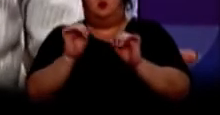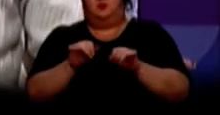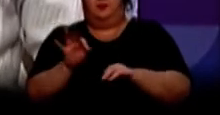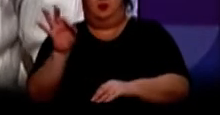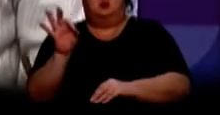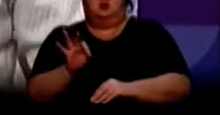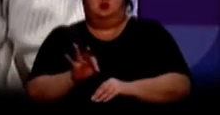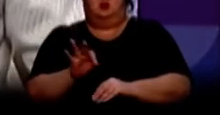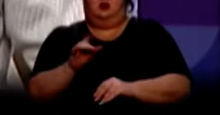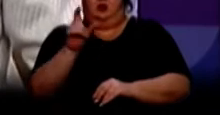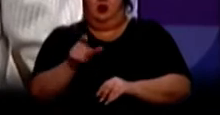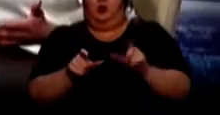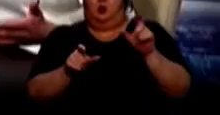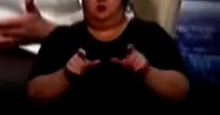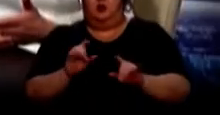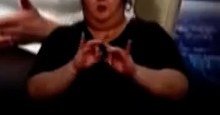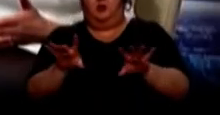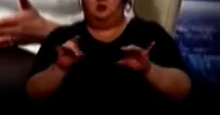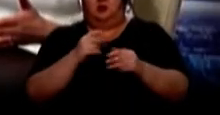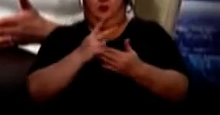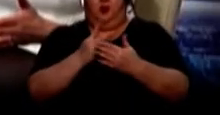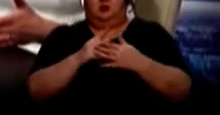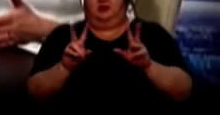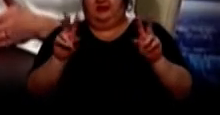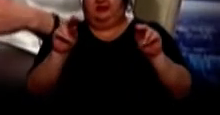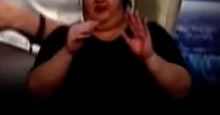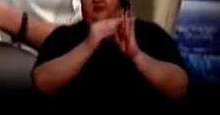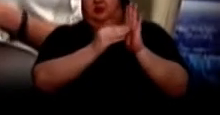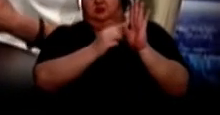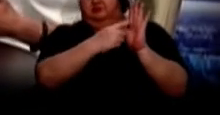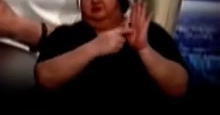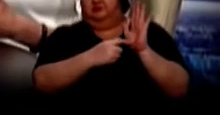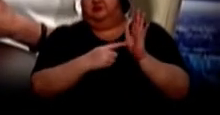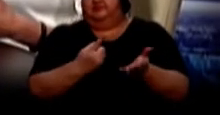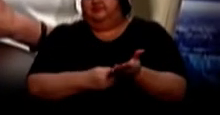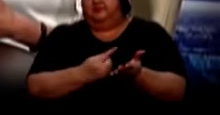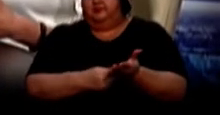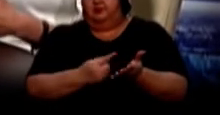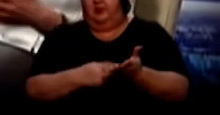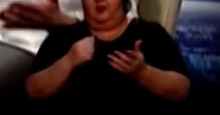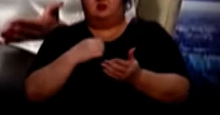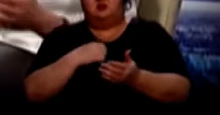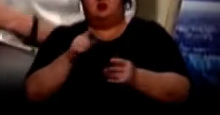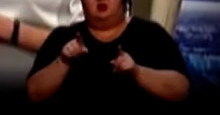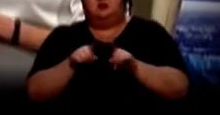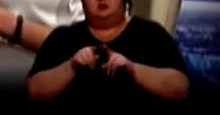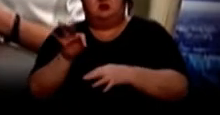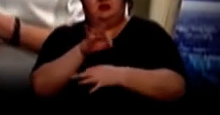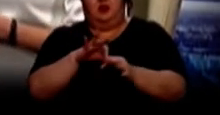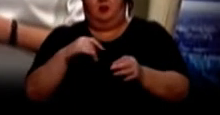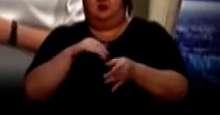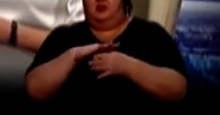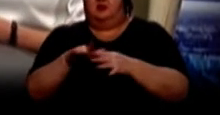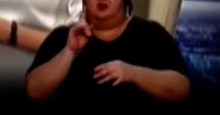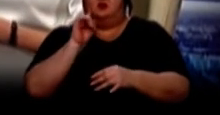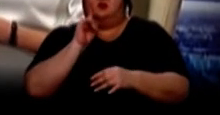одразу якось людям пояснити, показати на цифрах, як це працює. У нас, на жаль, цю схему реалізувати зараз важко, тому що